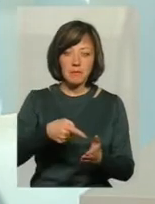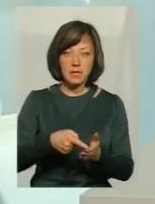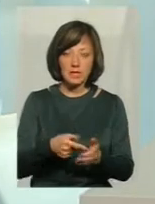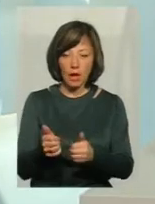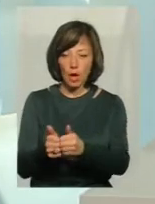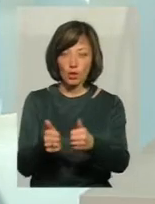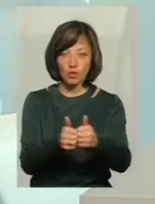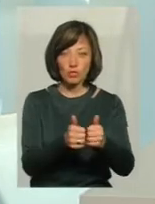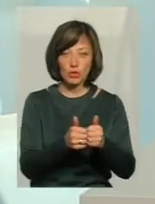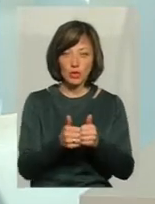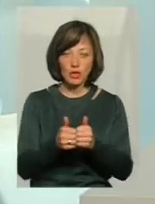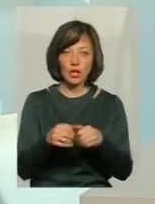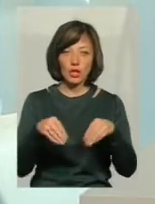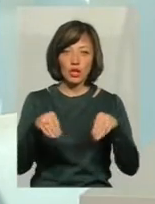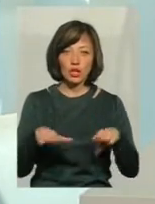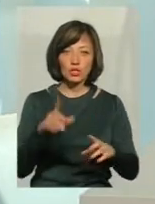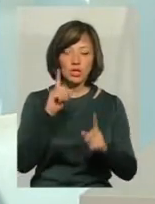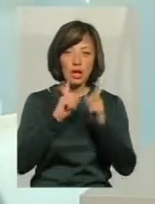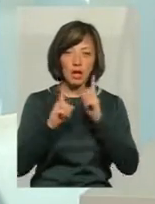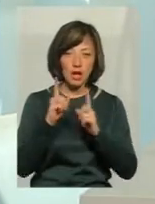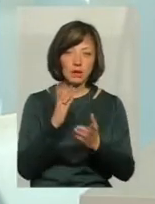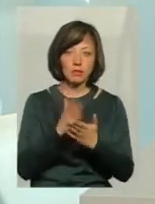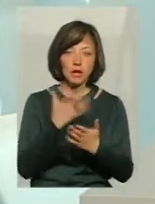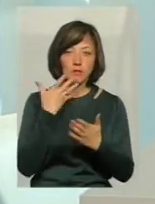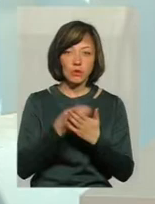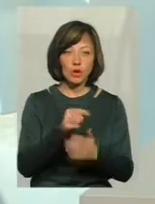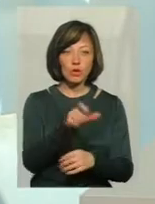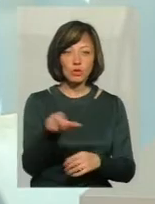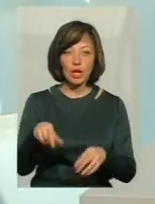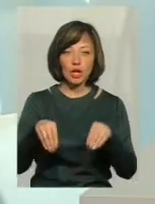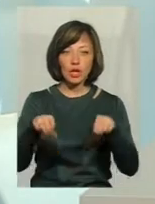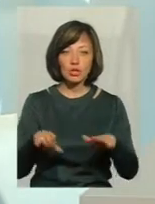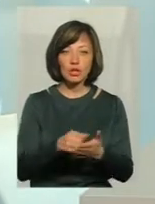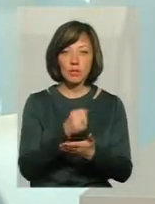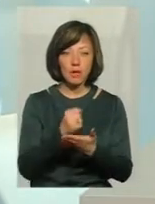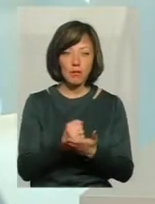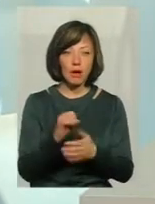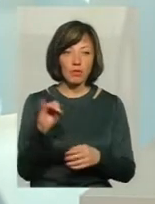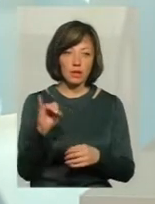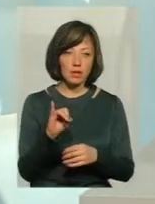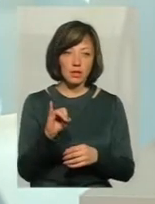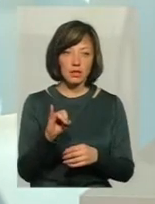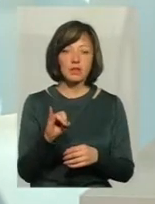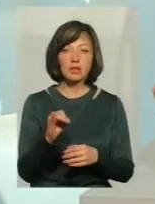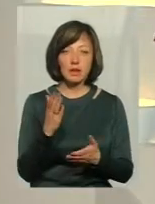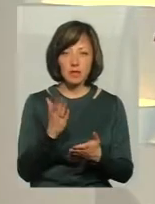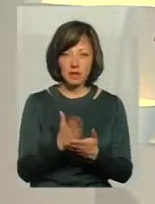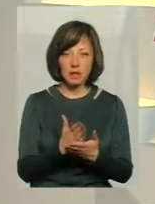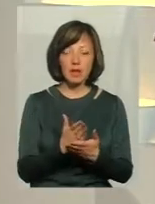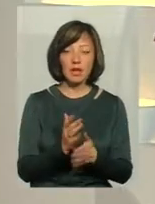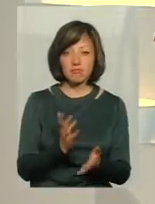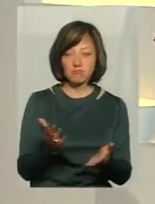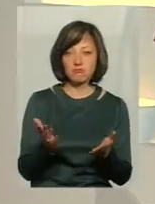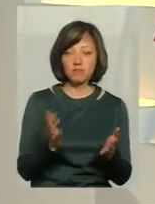на рішення ради, мають своїх людей, які ці рішення приймають. І, звісно, там є лояльність до того,